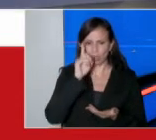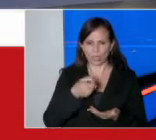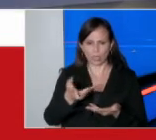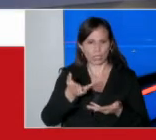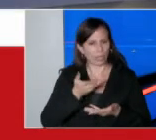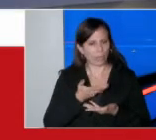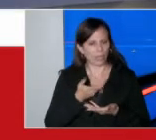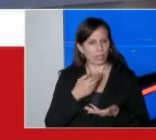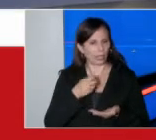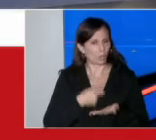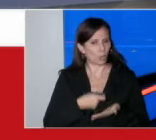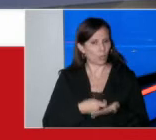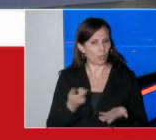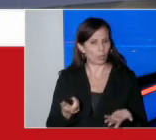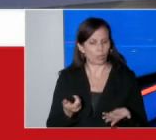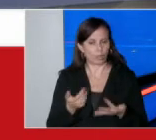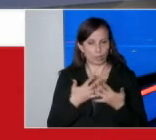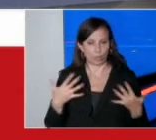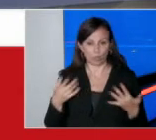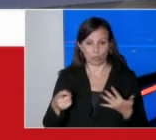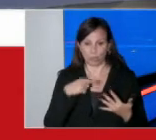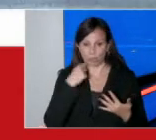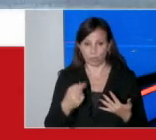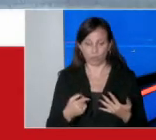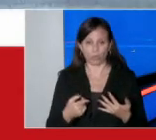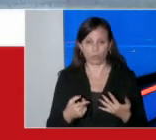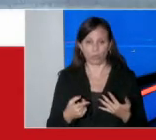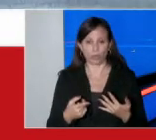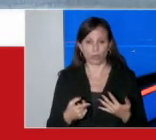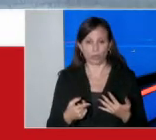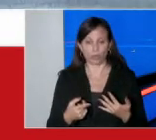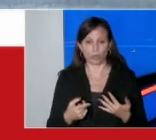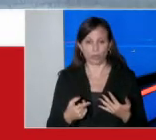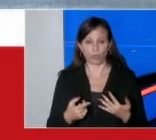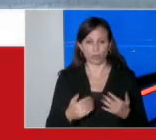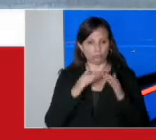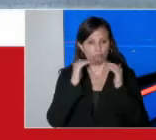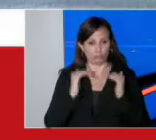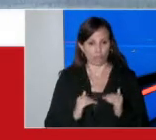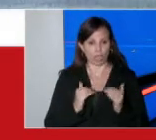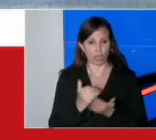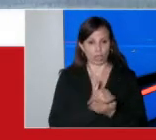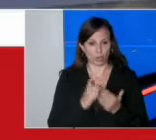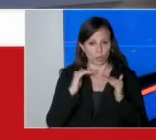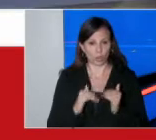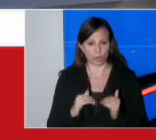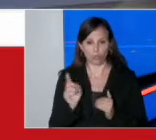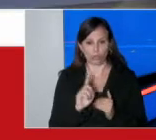את התמלוגים האלה? כי זה ברור שאתם תבואו ותטענו שיורד פה נתח משמעותי מההכנסות, אז מאיפה זה אמור